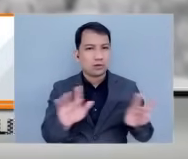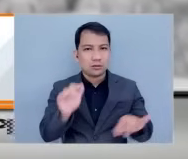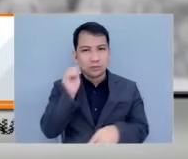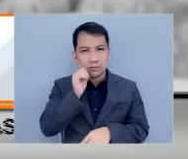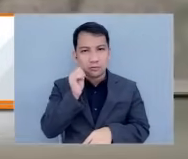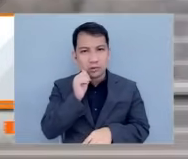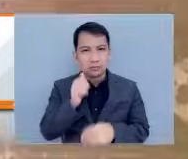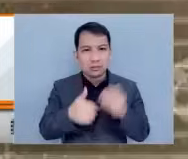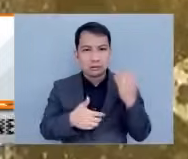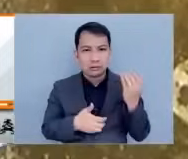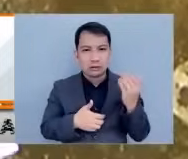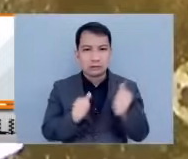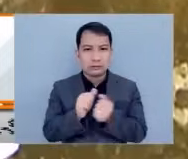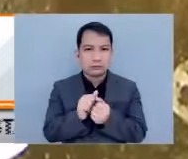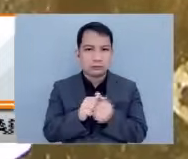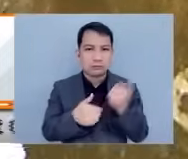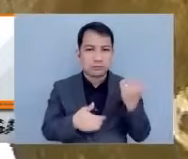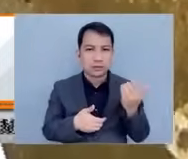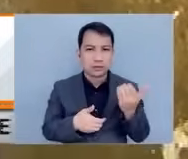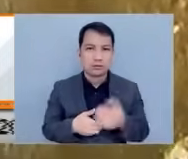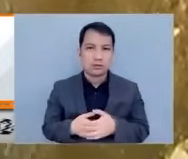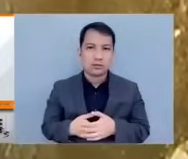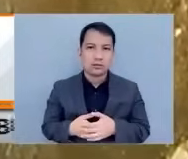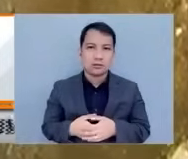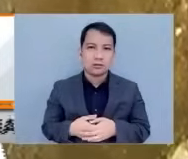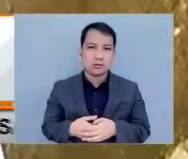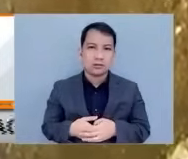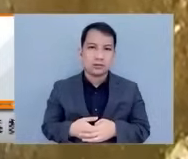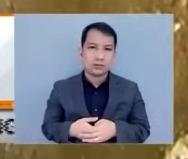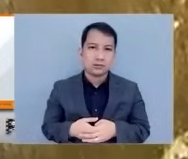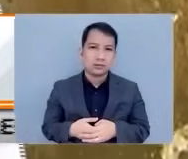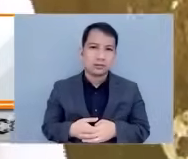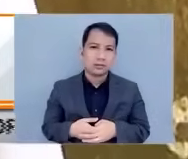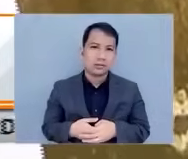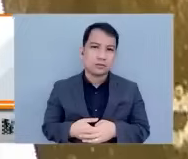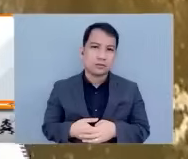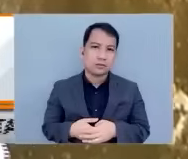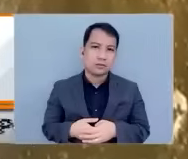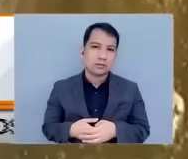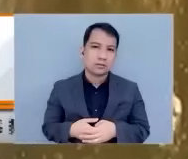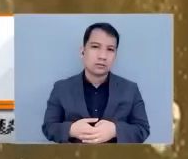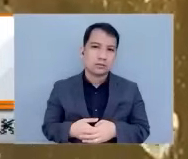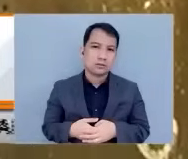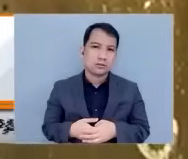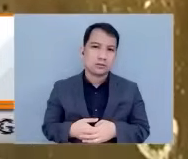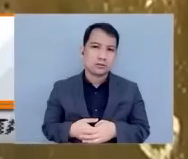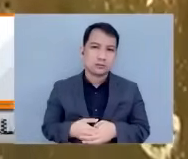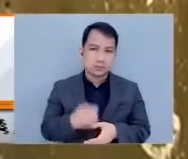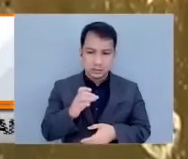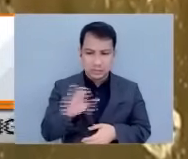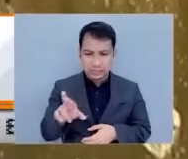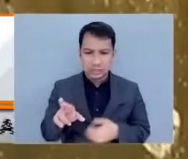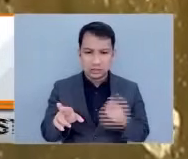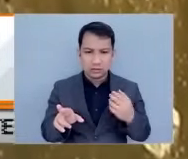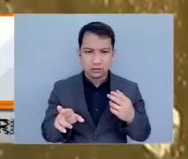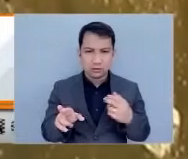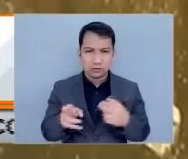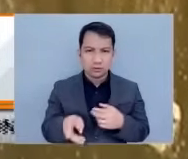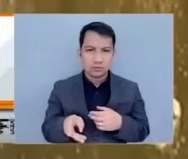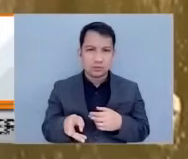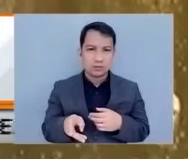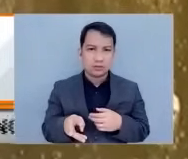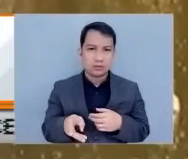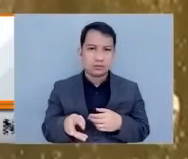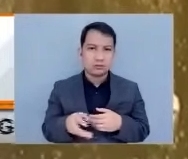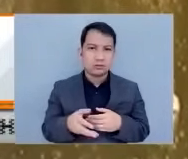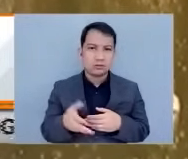Baby Zoe. May nakapila siya ron. Nakapila niya, pag ganun ko, ay nasi-CR ako, hindi na ako tumuloy. Ngayon ang ginawa